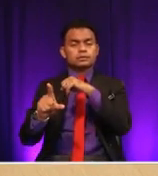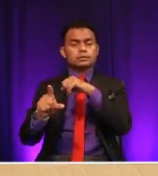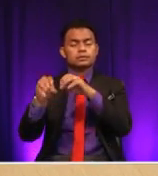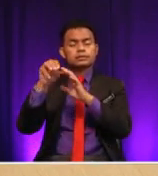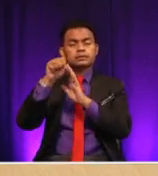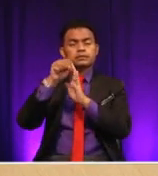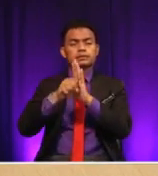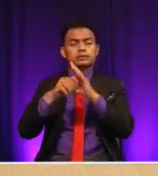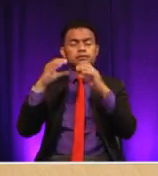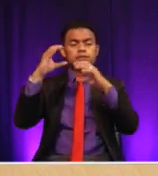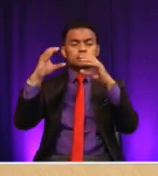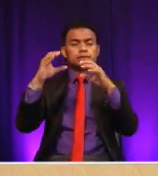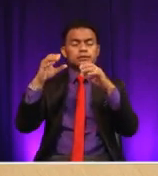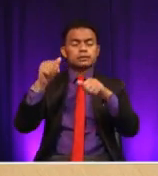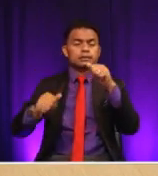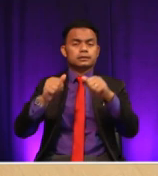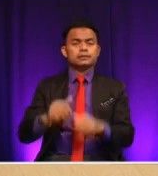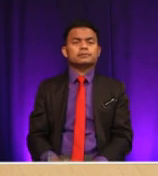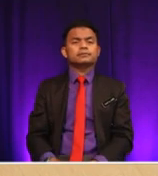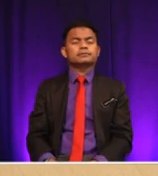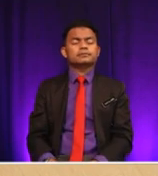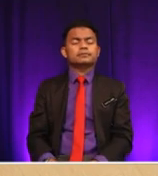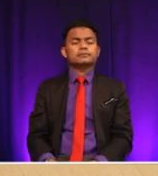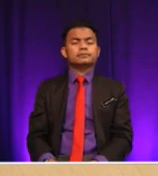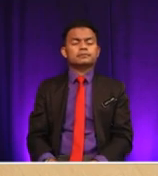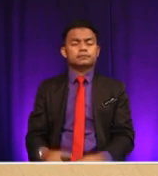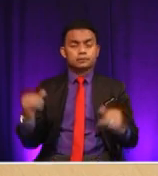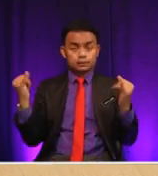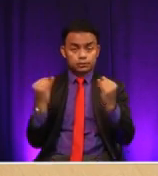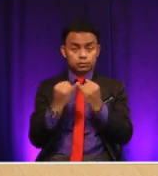sesuai ketidak dengan nilai dan juga terhadap keadilan tadi